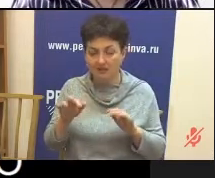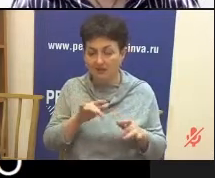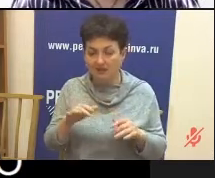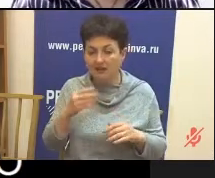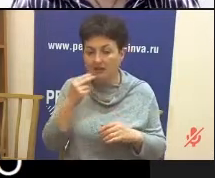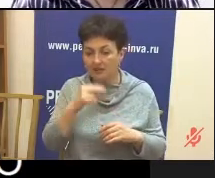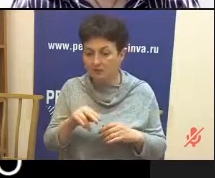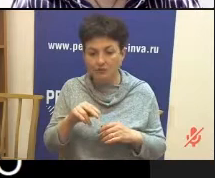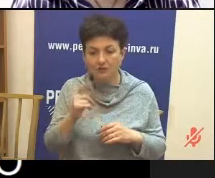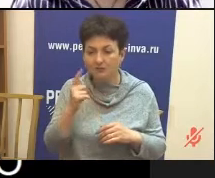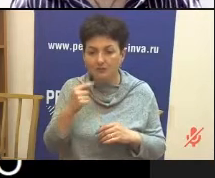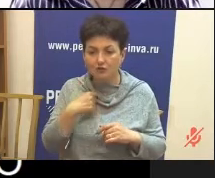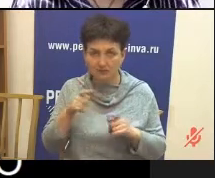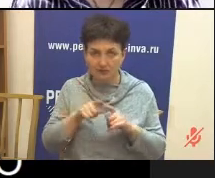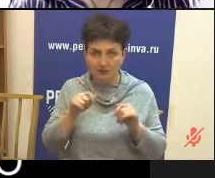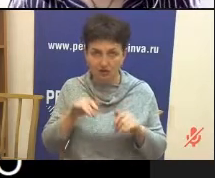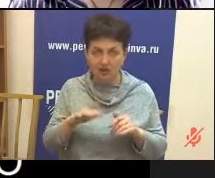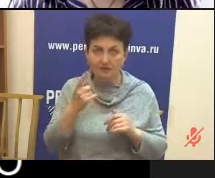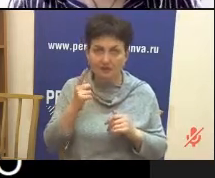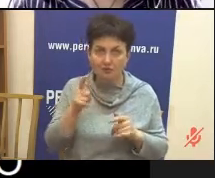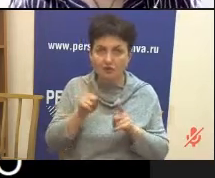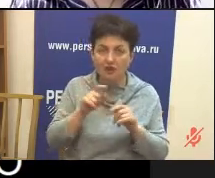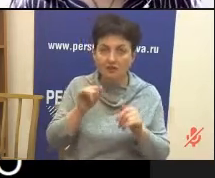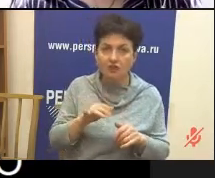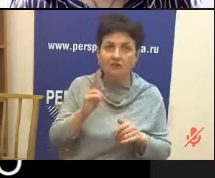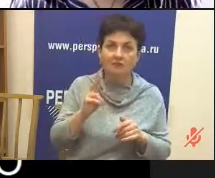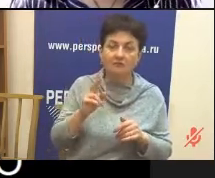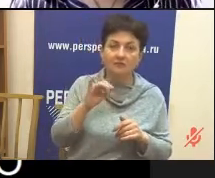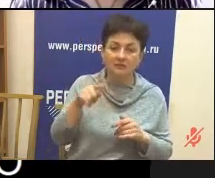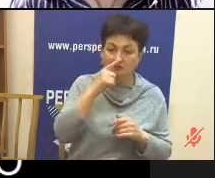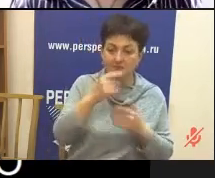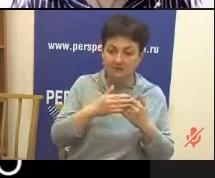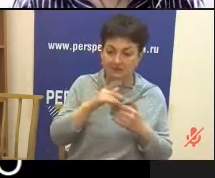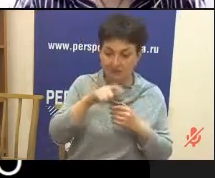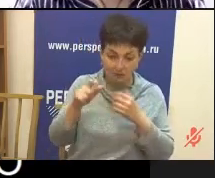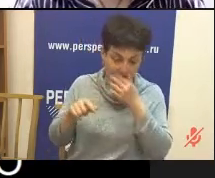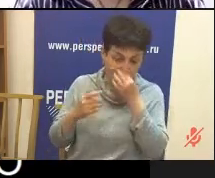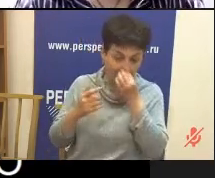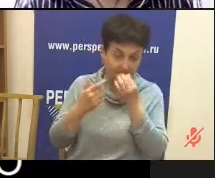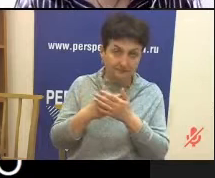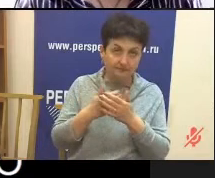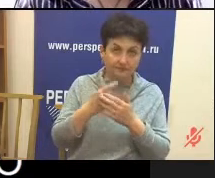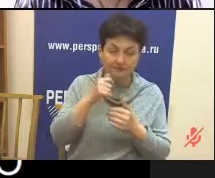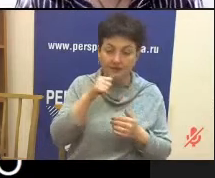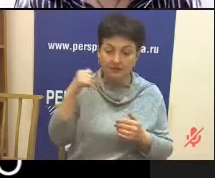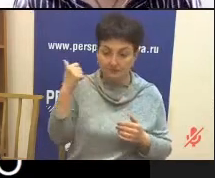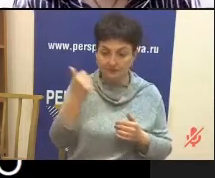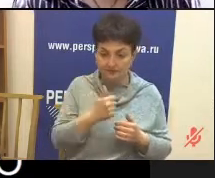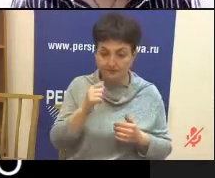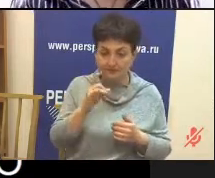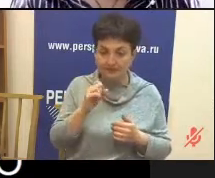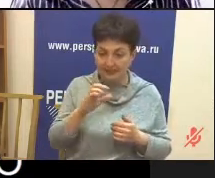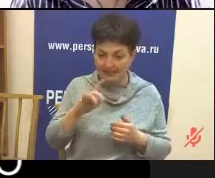на портале «Такие дела». И лучшие они не потому, что мы так решили, а потому что так решил кто-то из близких нам